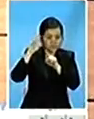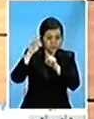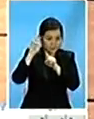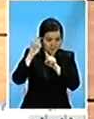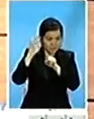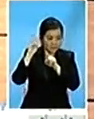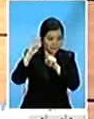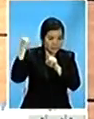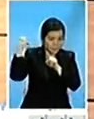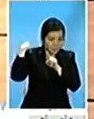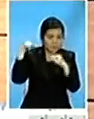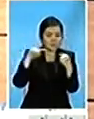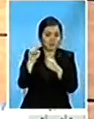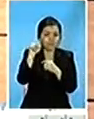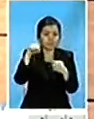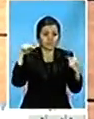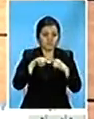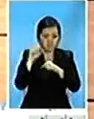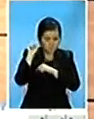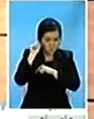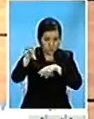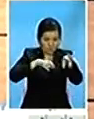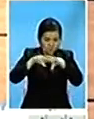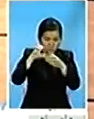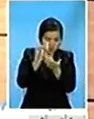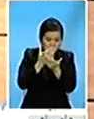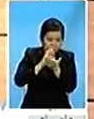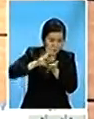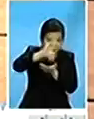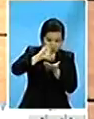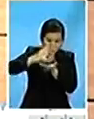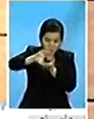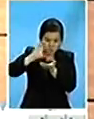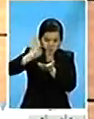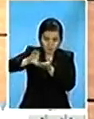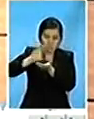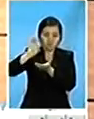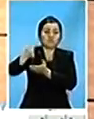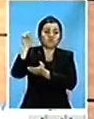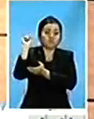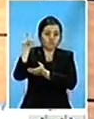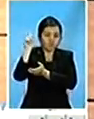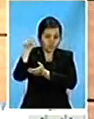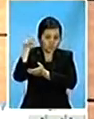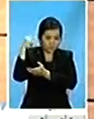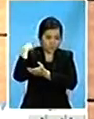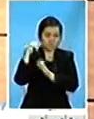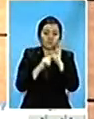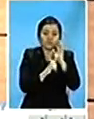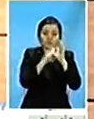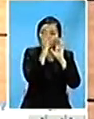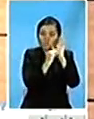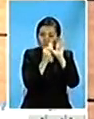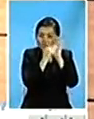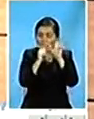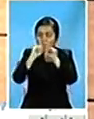าทุกคนก็จะต้องเร่งใช้งบประมาณกันอย่างรีบด่วนนะคะเช่นงบของการอบรมต่าง